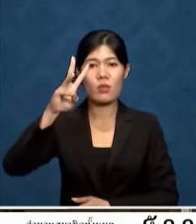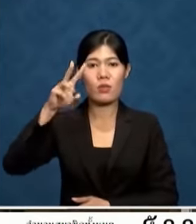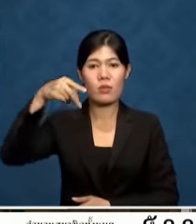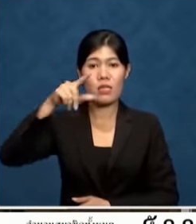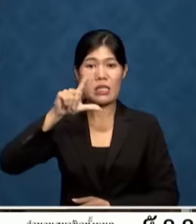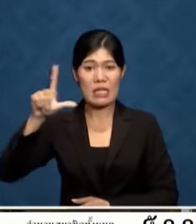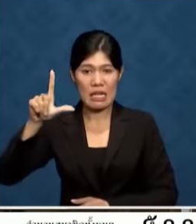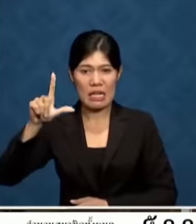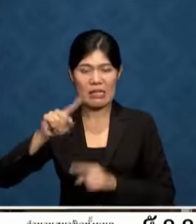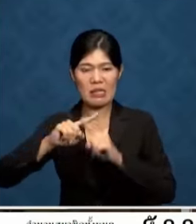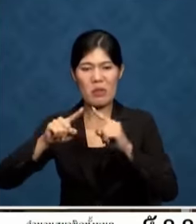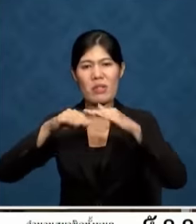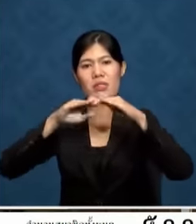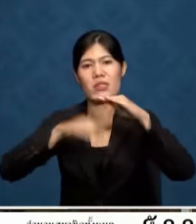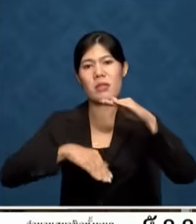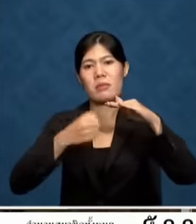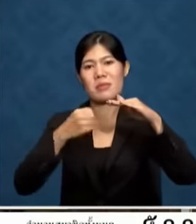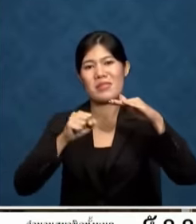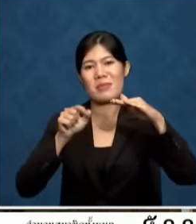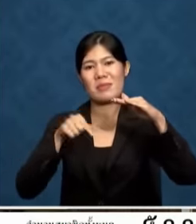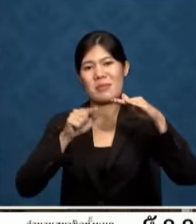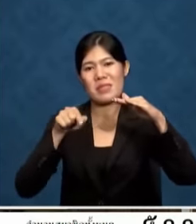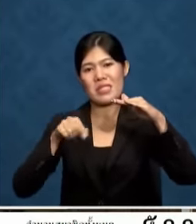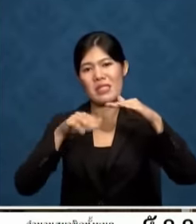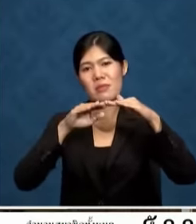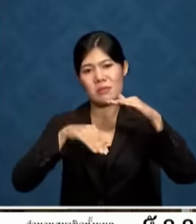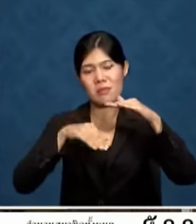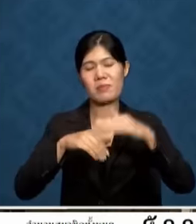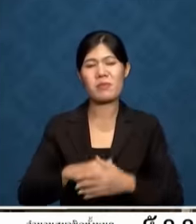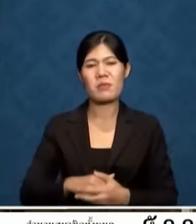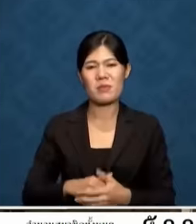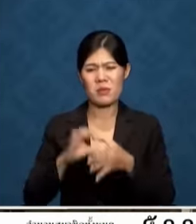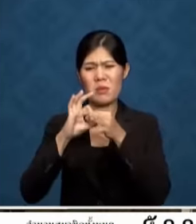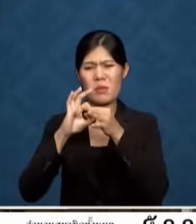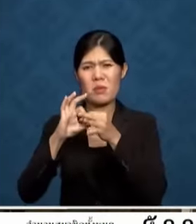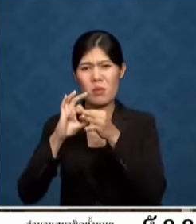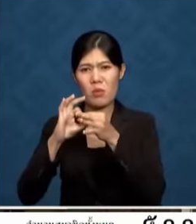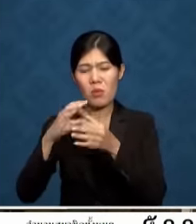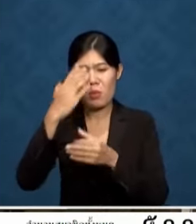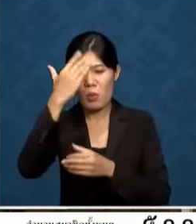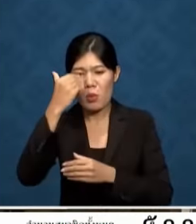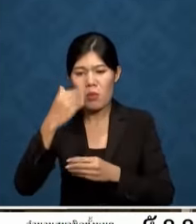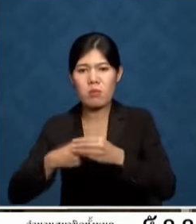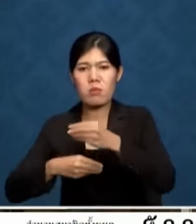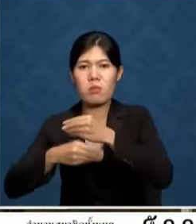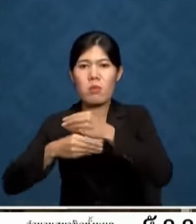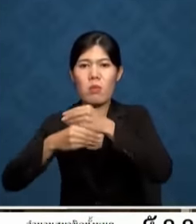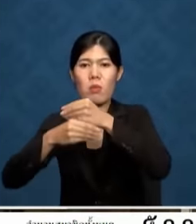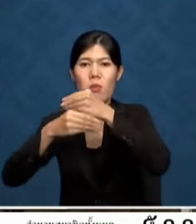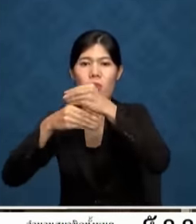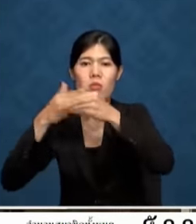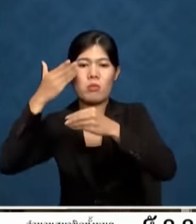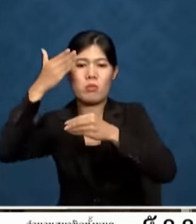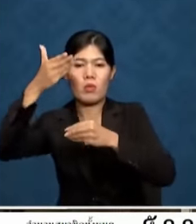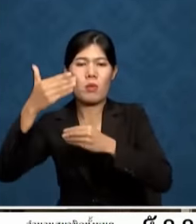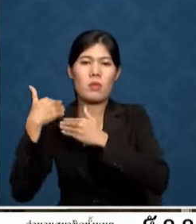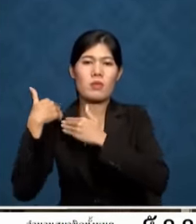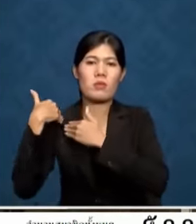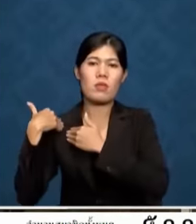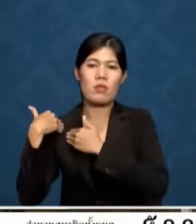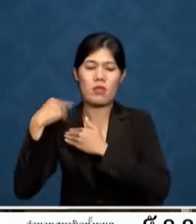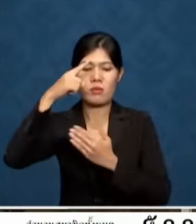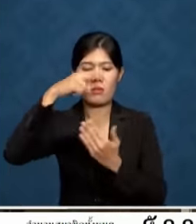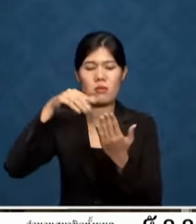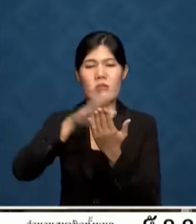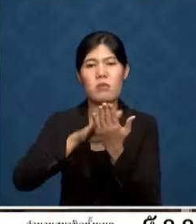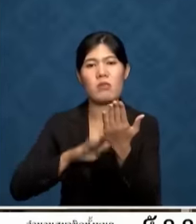ก่ออันนี้คือสิ่งที่น่าเป็นห่วงเพราะมันจะพอกพูนไปเป็นภาระของประเทศในอนาคตต่อไปพอพ้นรัฐบาล